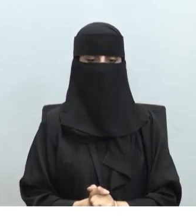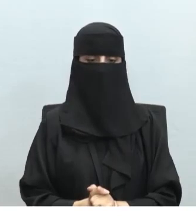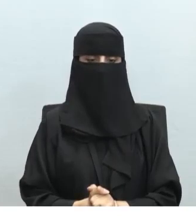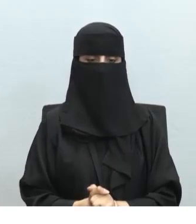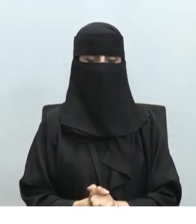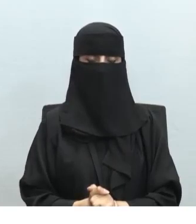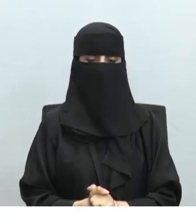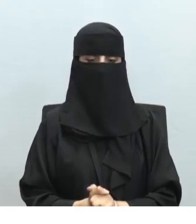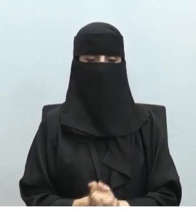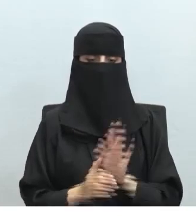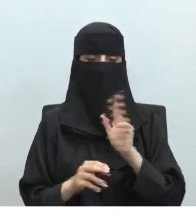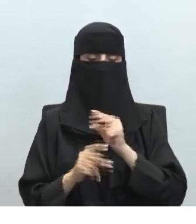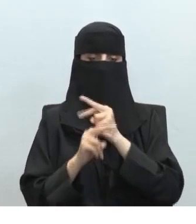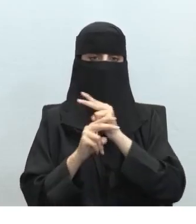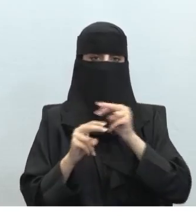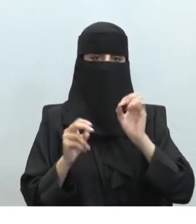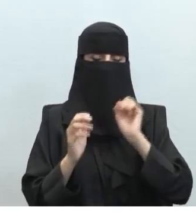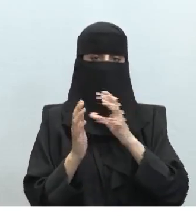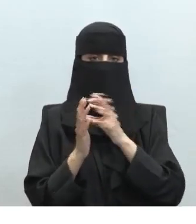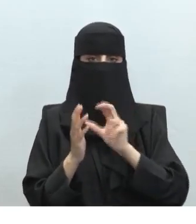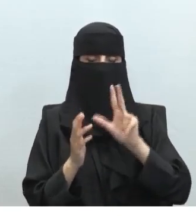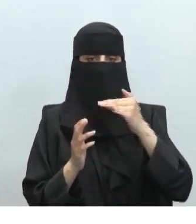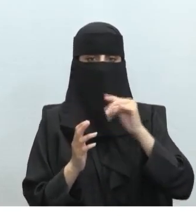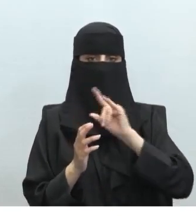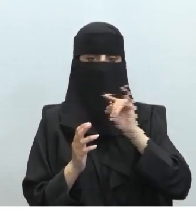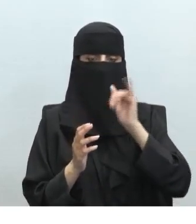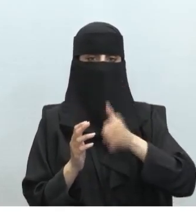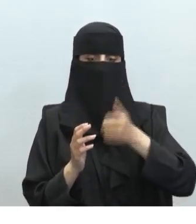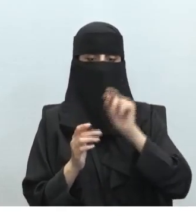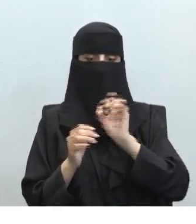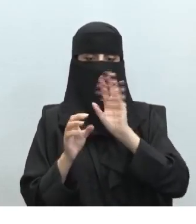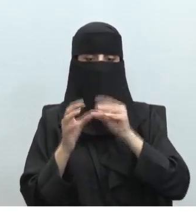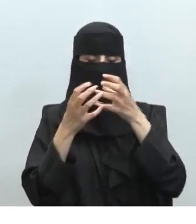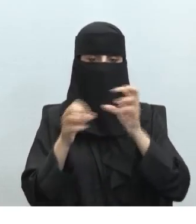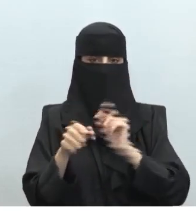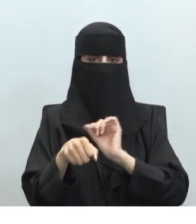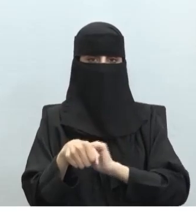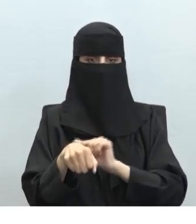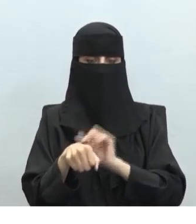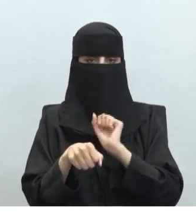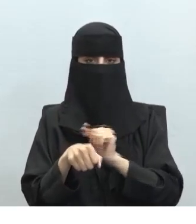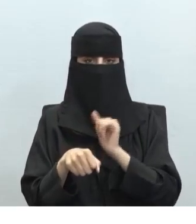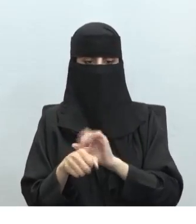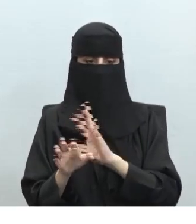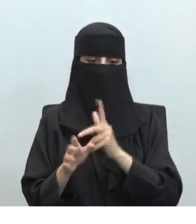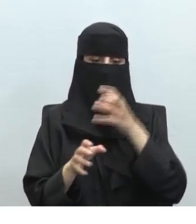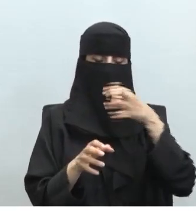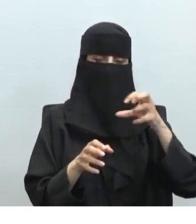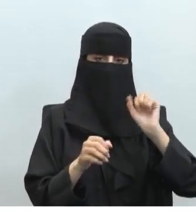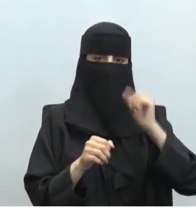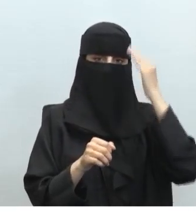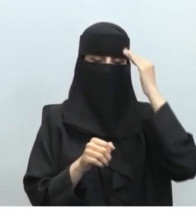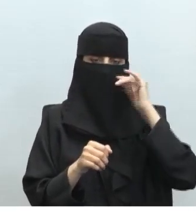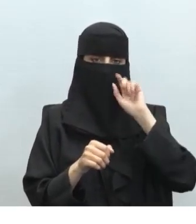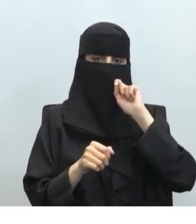امراض وعلى مستوى انواع طفره الخلايا قد تكون هذه الطفرات في الخلايا الجسميه وقد تحدث في الخلايا الجنسيه